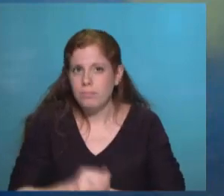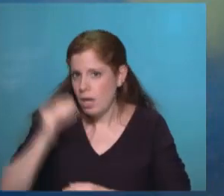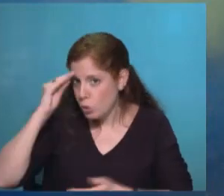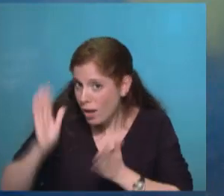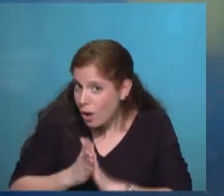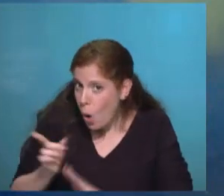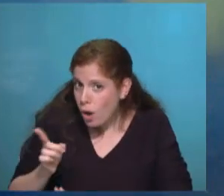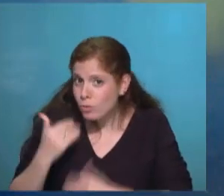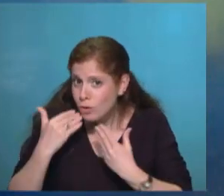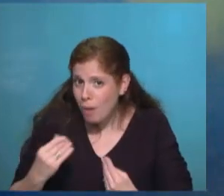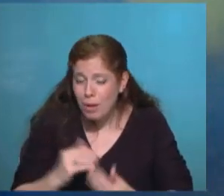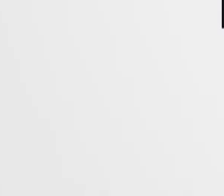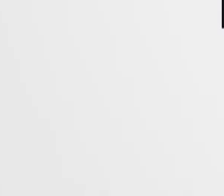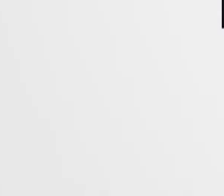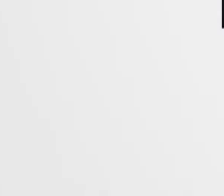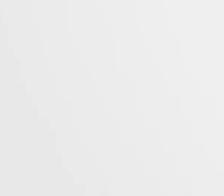תודה רבה. תודה.